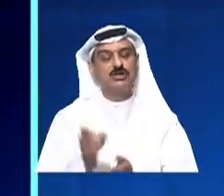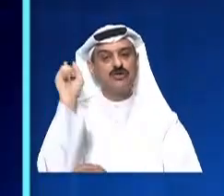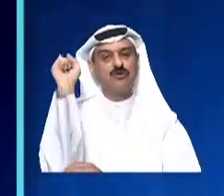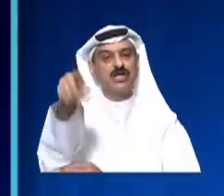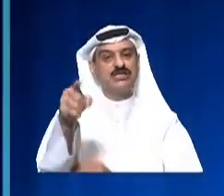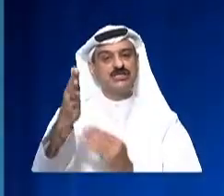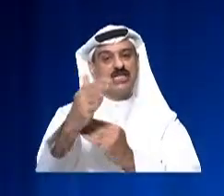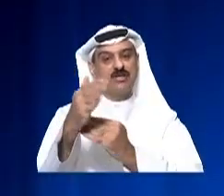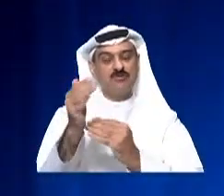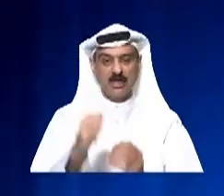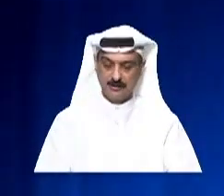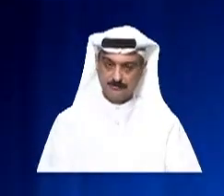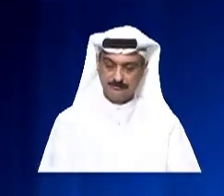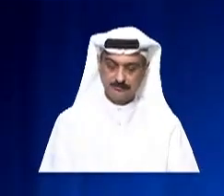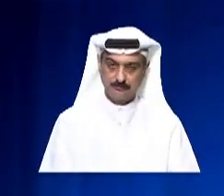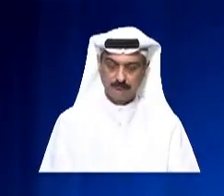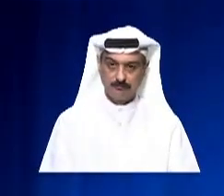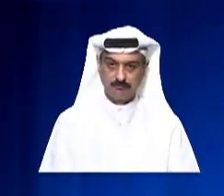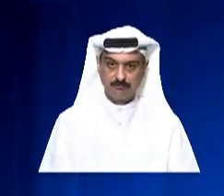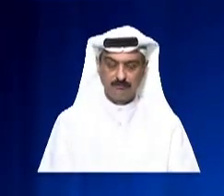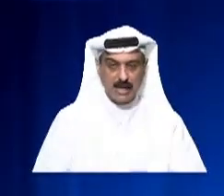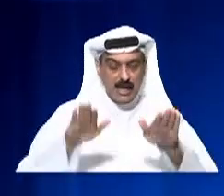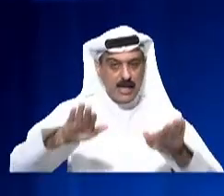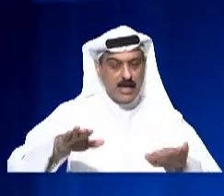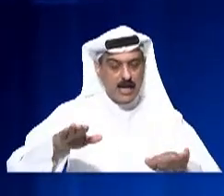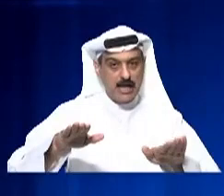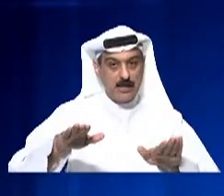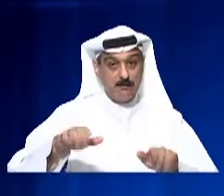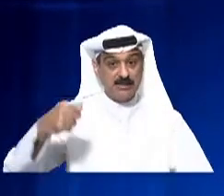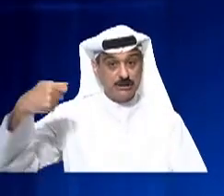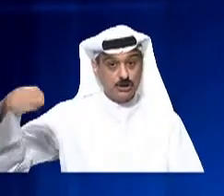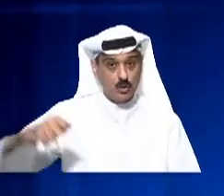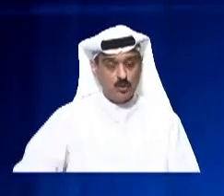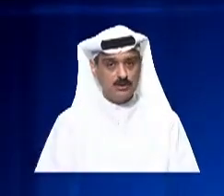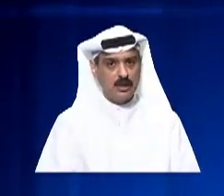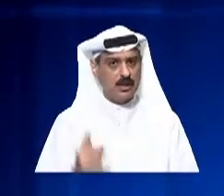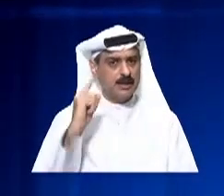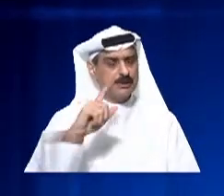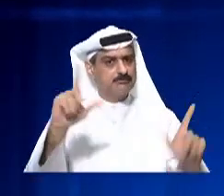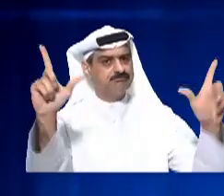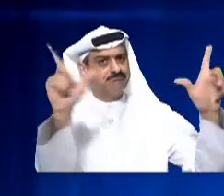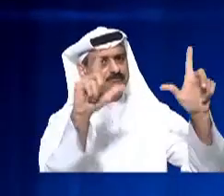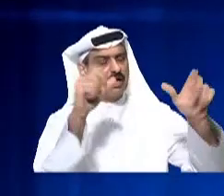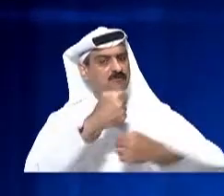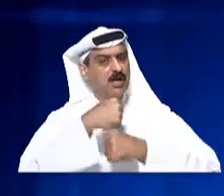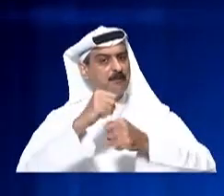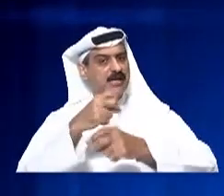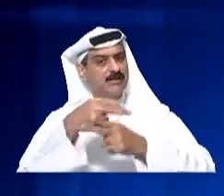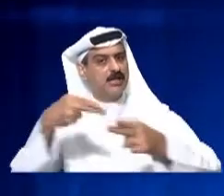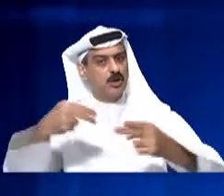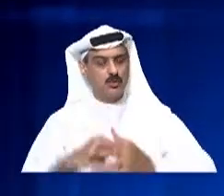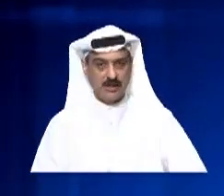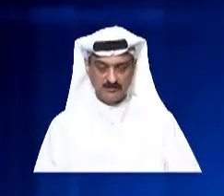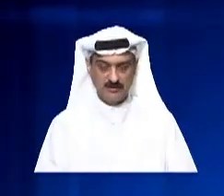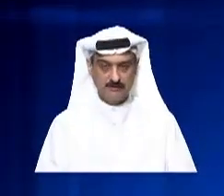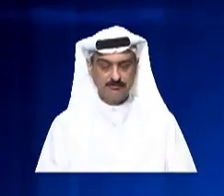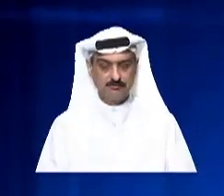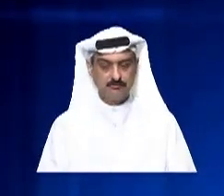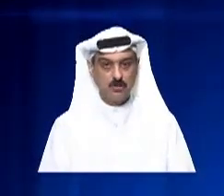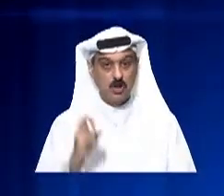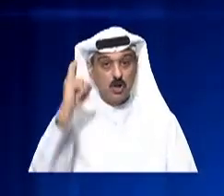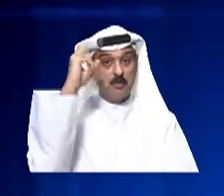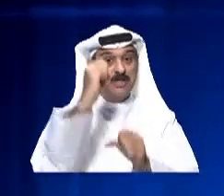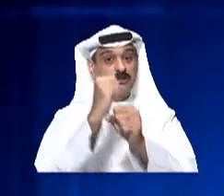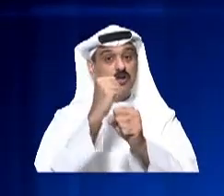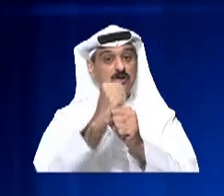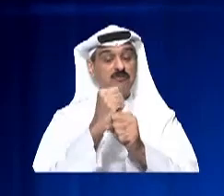الكويتية. كما أحيط المجلس علما بتوصية اللجنة بشأن العرض المقدم من بلدية الكويت حول مشروع تجميل